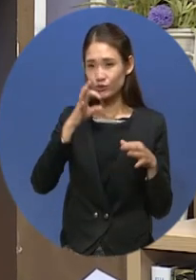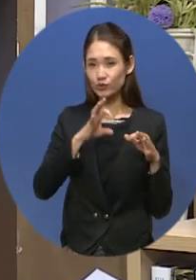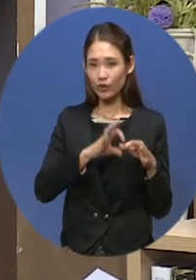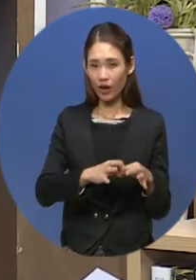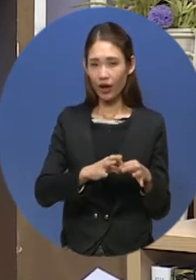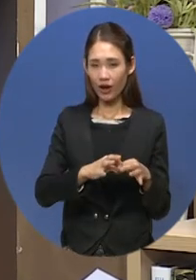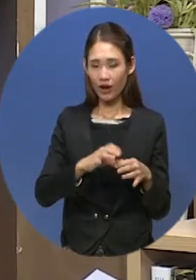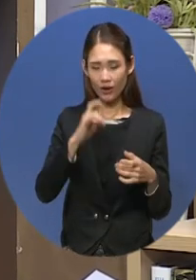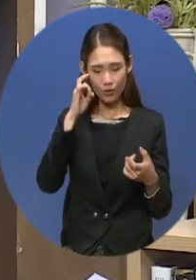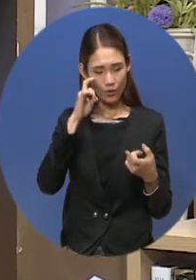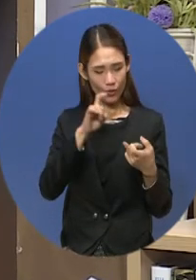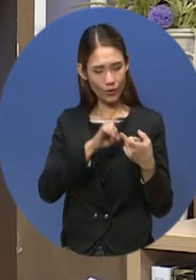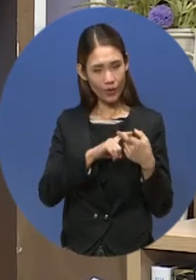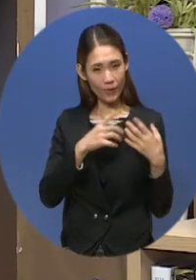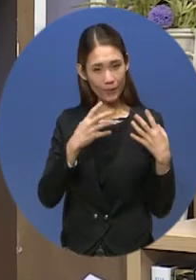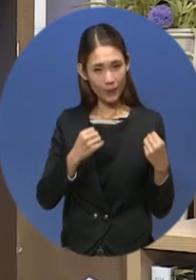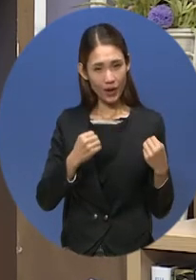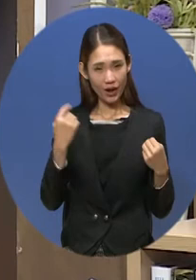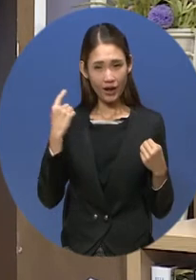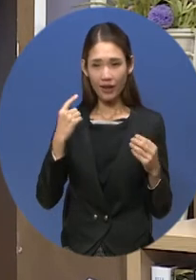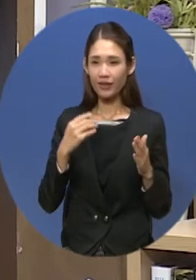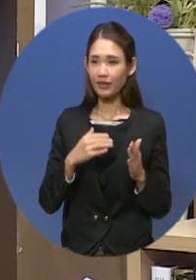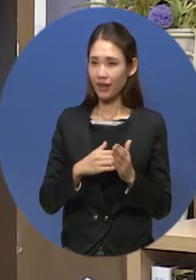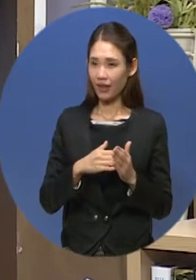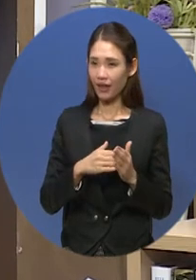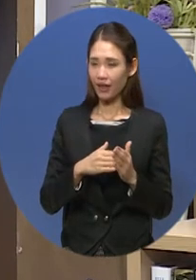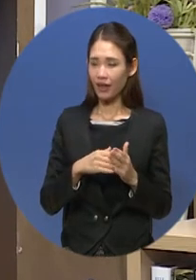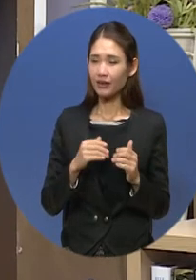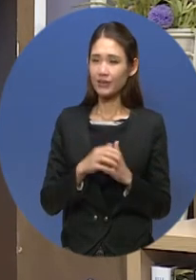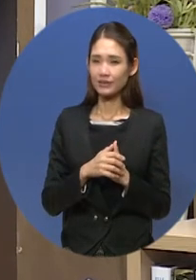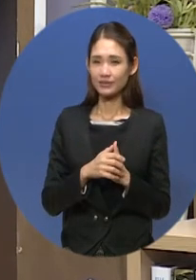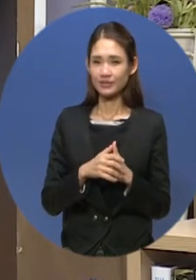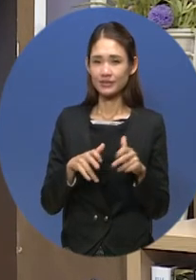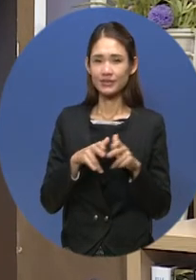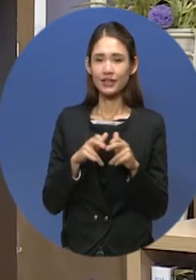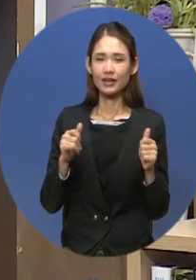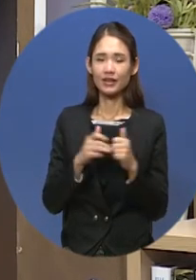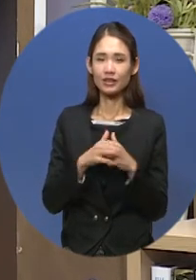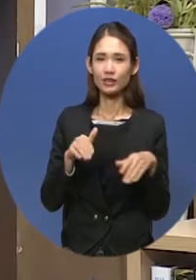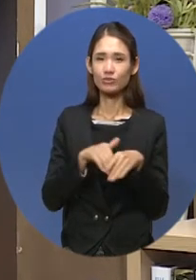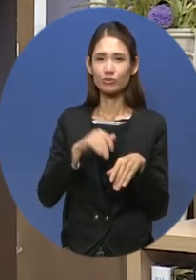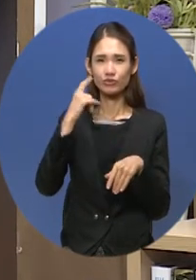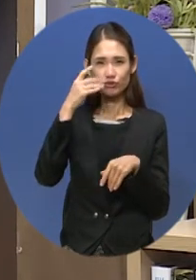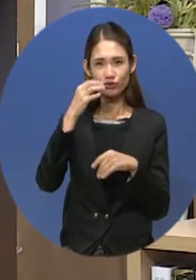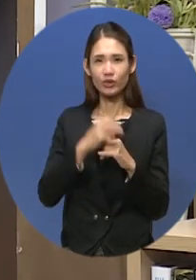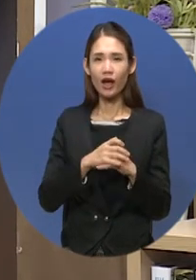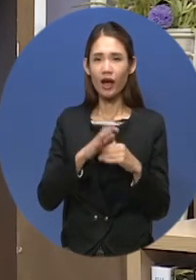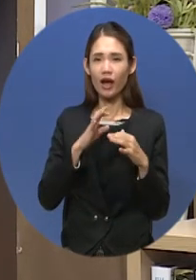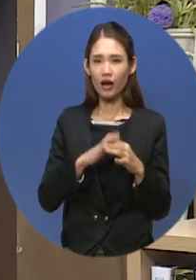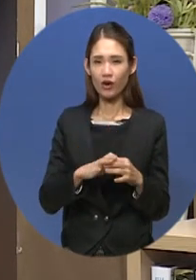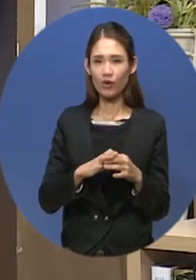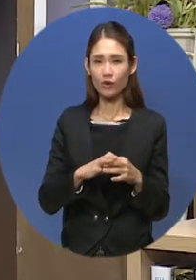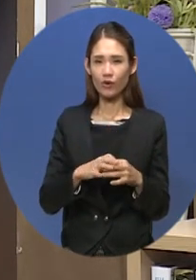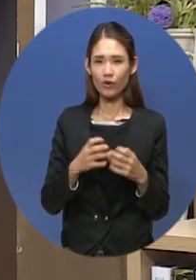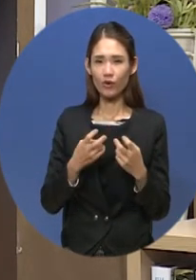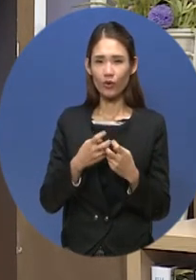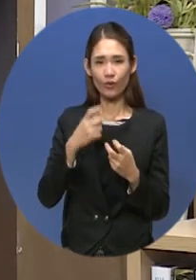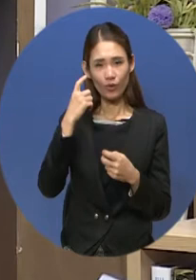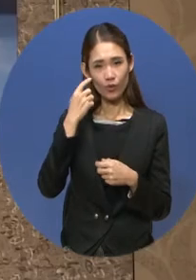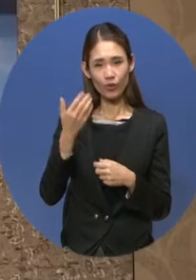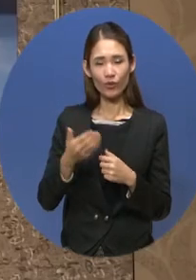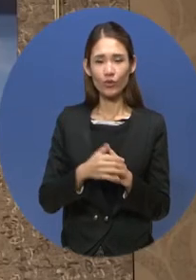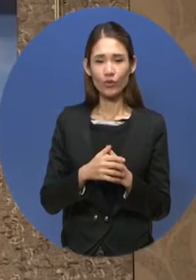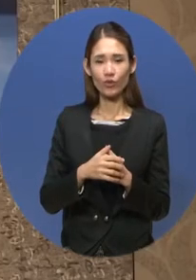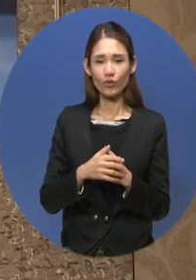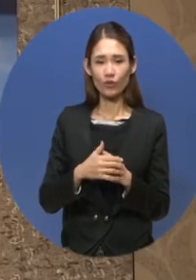많은 관심을 가지고 있다고 또 들었습니다. 이 장애인 문화예술 분야에는 어떻게 좀 관심을 가지게 되셨어요? 제가